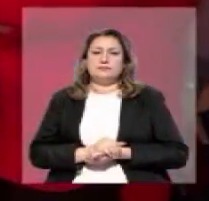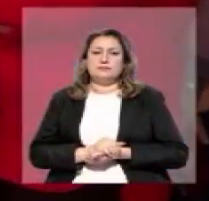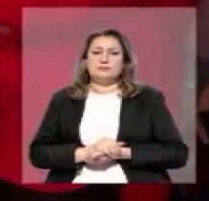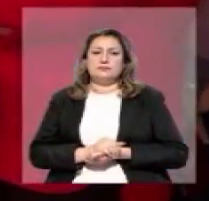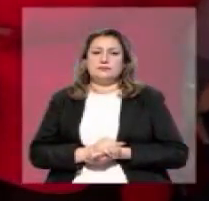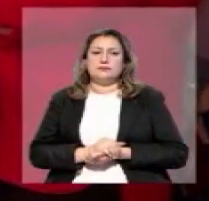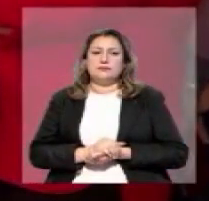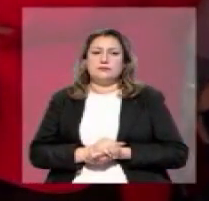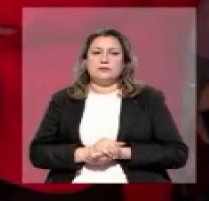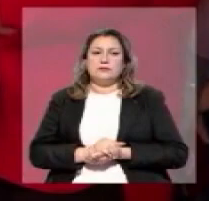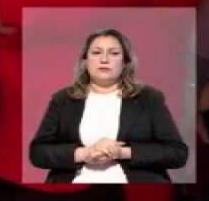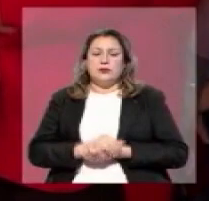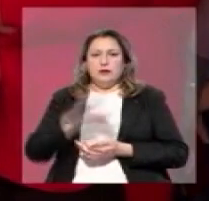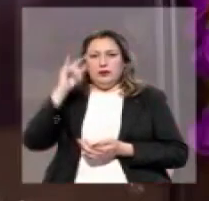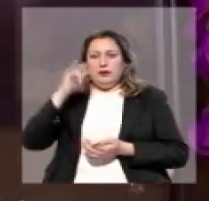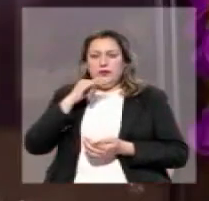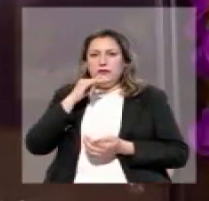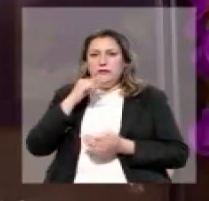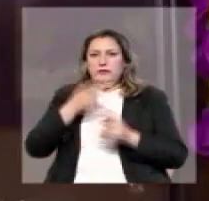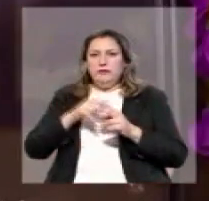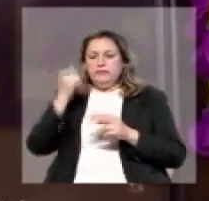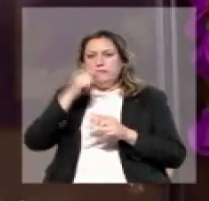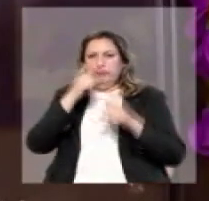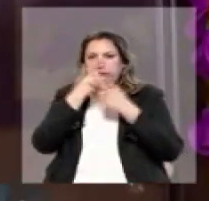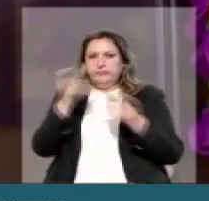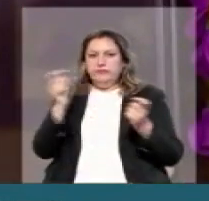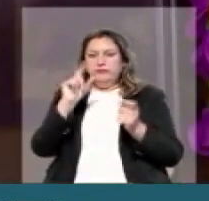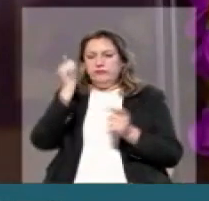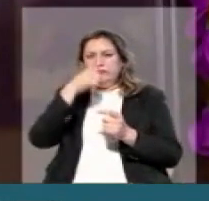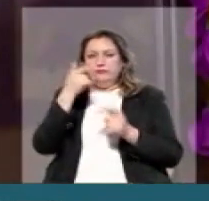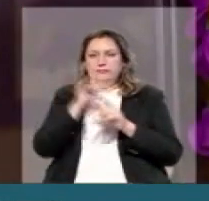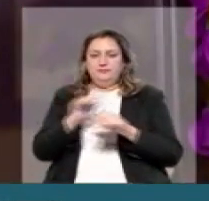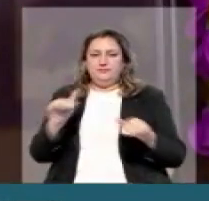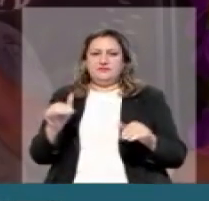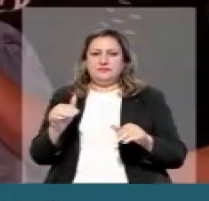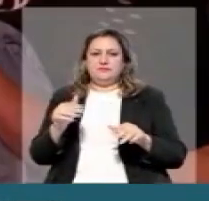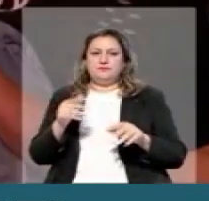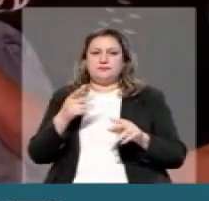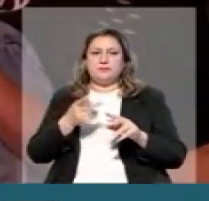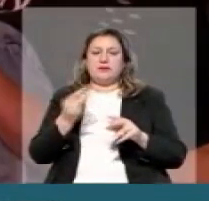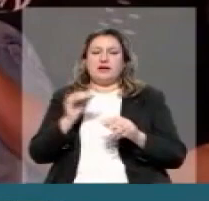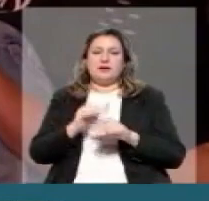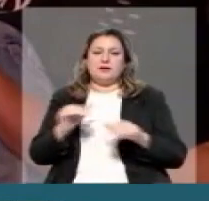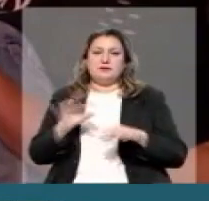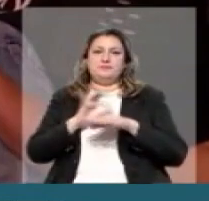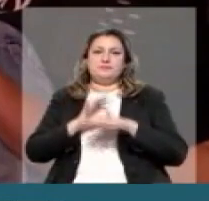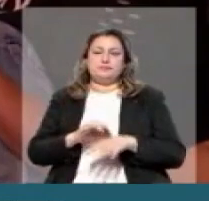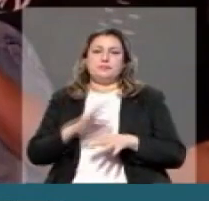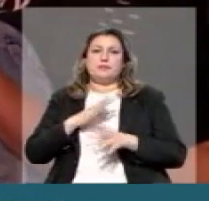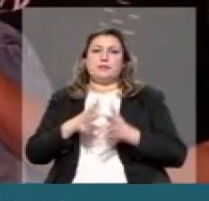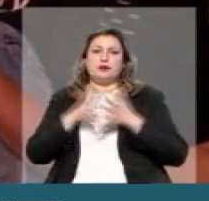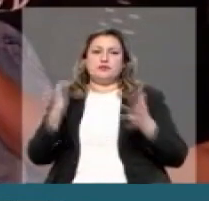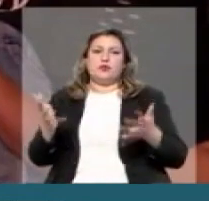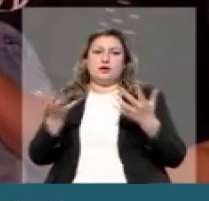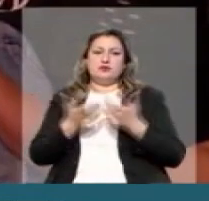Қазақстанда биылғы жыл балалар жылы деп жарияланды. Осыған орай балғындарға арналған ойын-сауық кештері мен түрлі іс-шаралар көптеп ұйымдастырылып келеді.